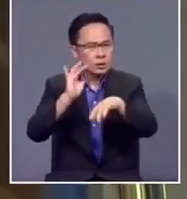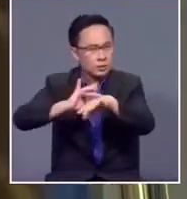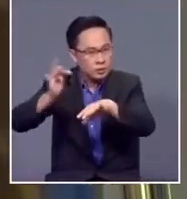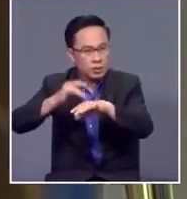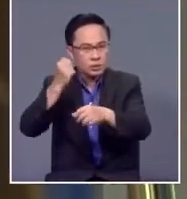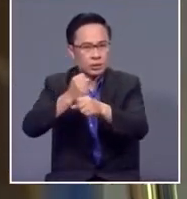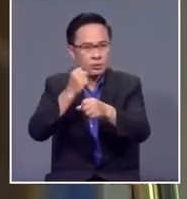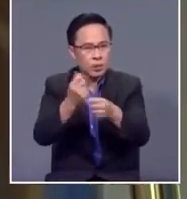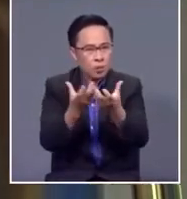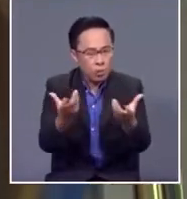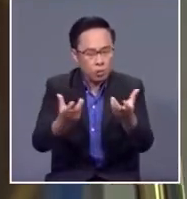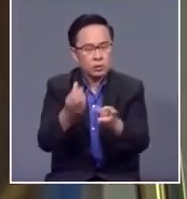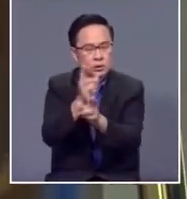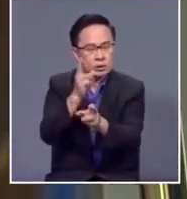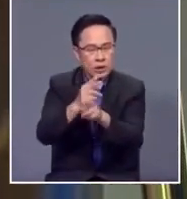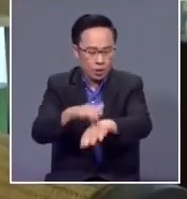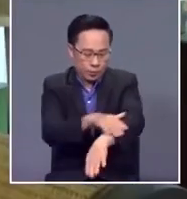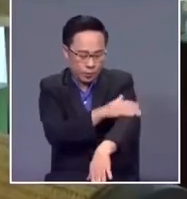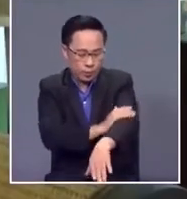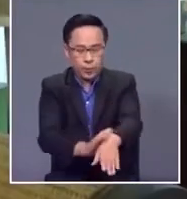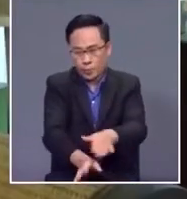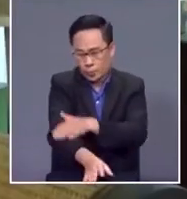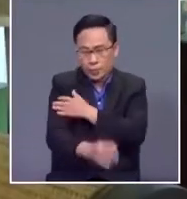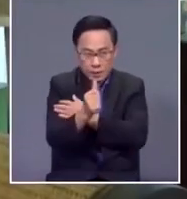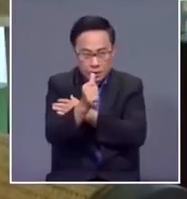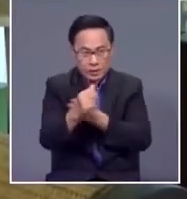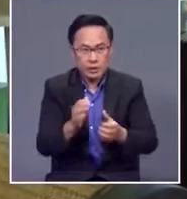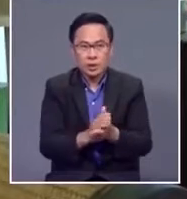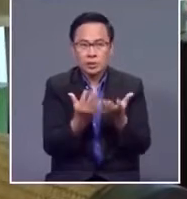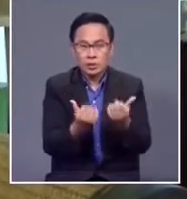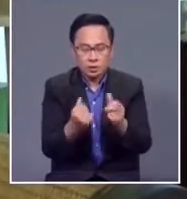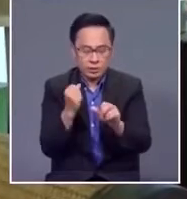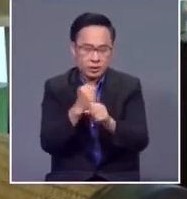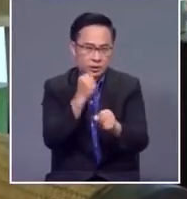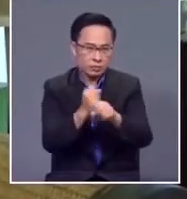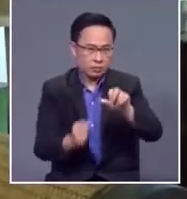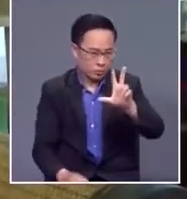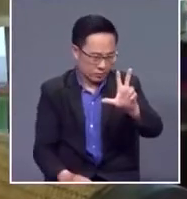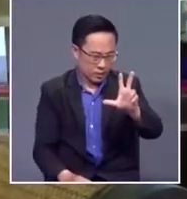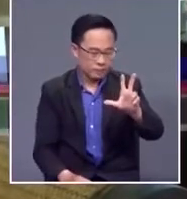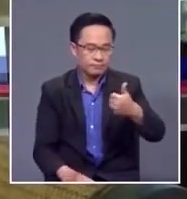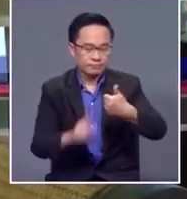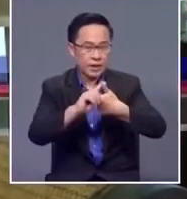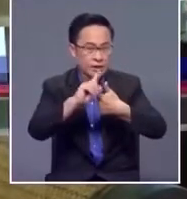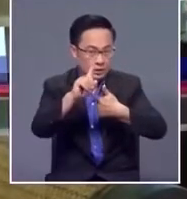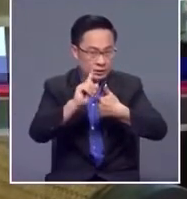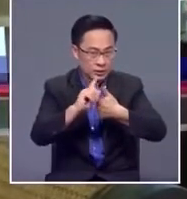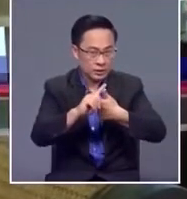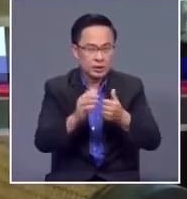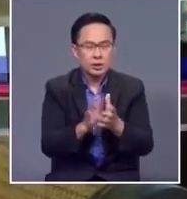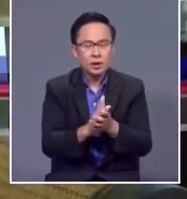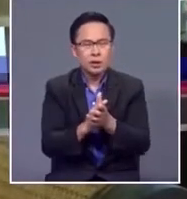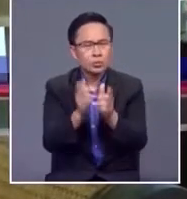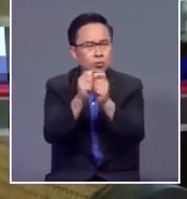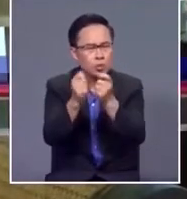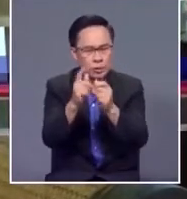ป็นผลิตภัณฑ์ดูแลสุขภาพผิว เราจะมี3ผลิตภัณฑ์ใหญ่ๆด้วยกันนะคะก็คืออันแรกเลยก็คือเป็นพวกธัญพืช